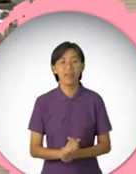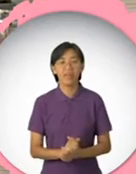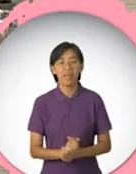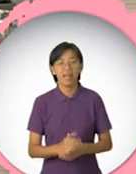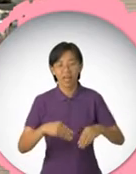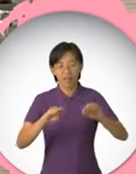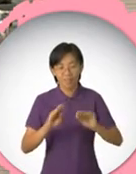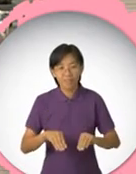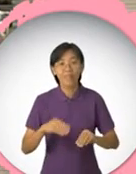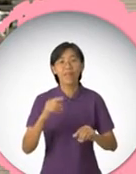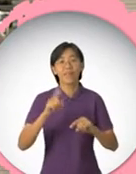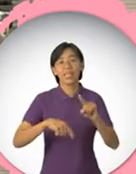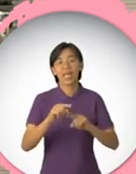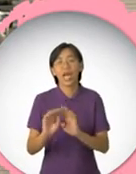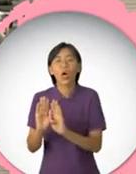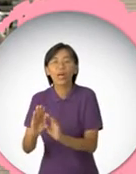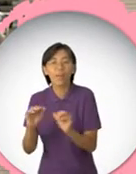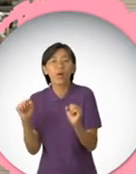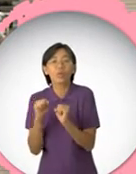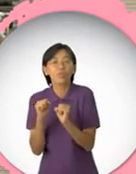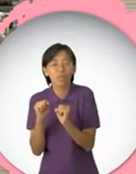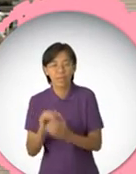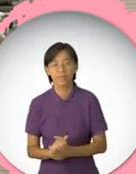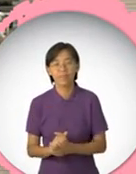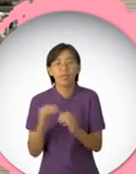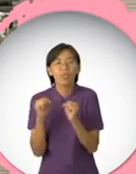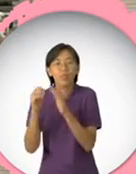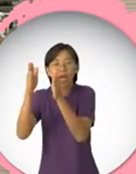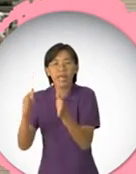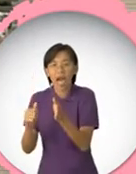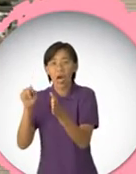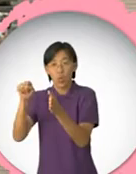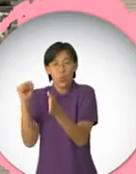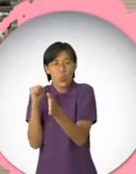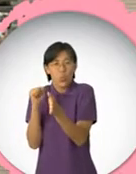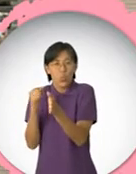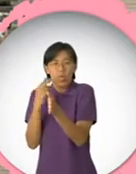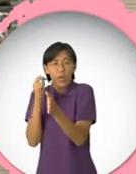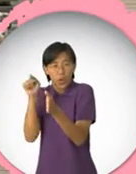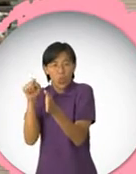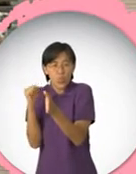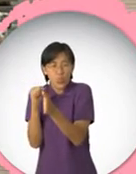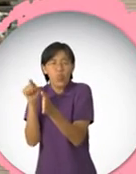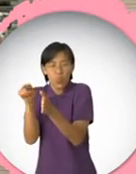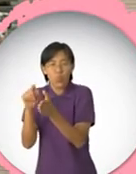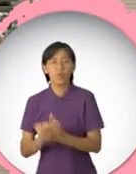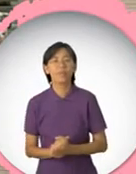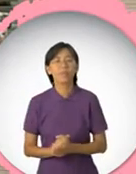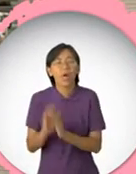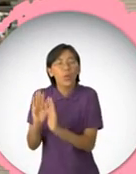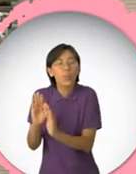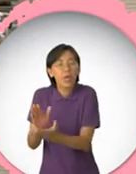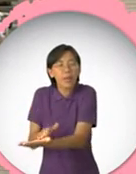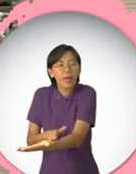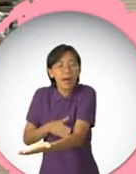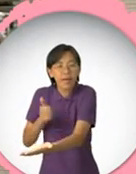ติกแล้วก็เอาเข้าตู้เย็นถ้าต้องการอยู่ได้นานก็คือไว้ในช่องฟรีซหรือช่องแช่แข็งอะค่ะ คือแป้งที่ผสมแล้วเก็บได้นานเลยใช่